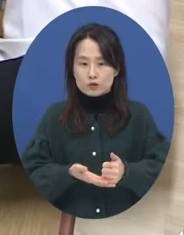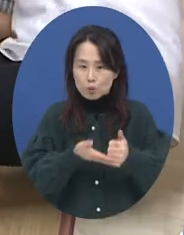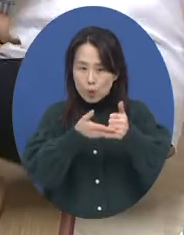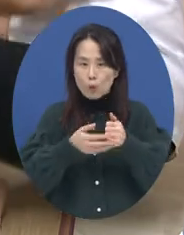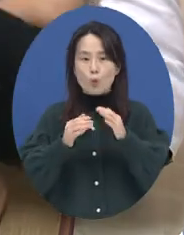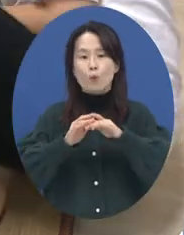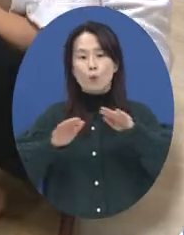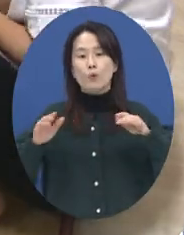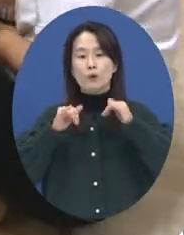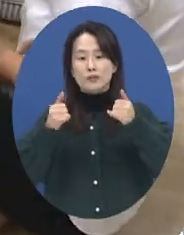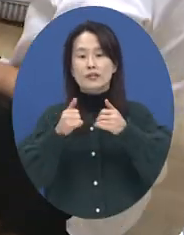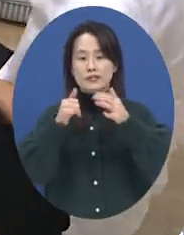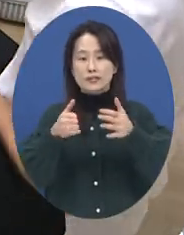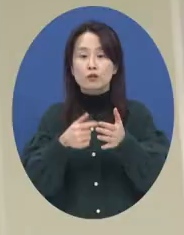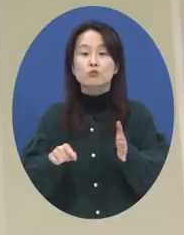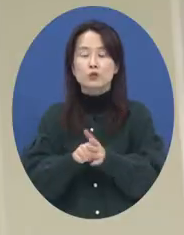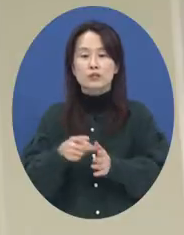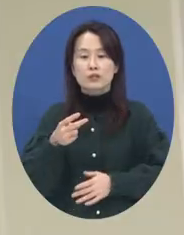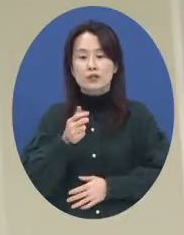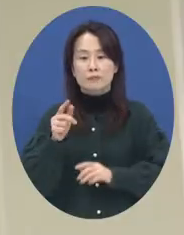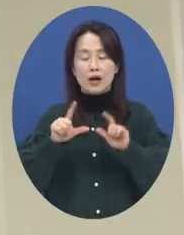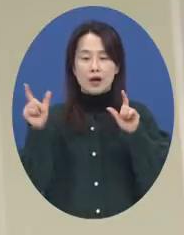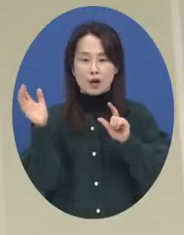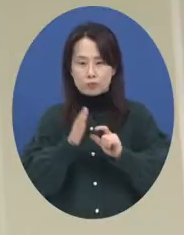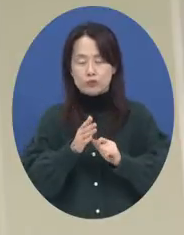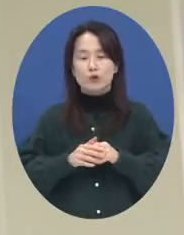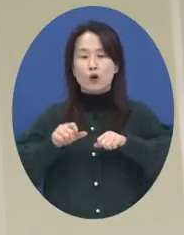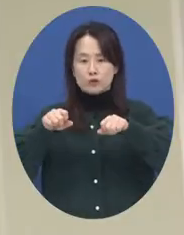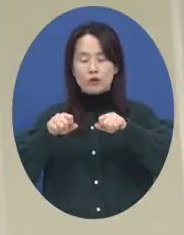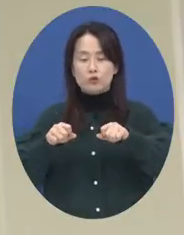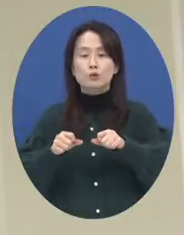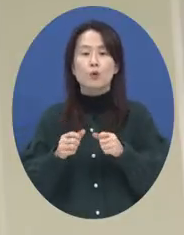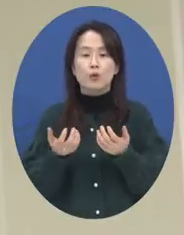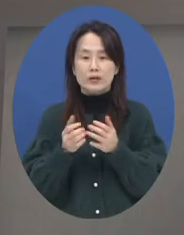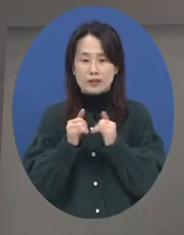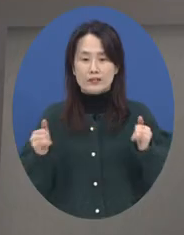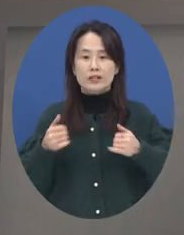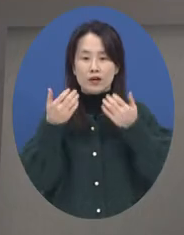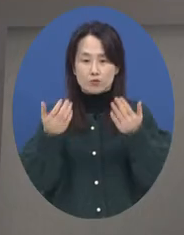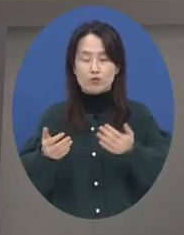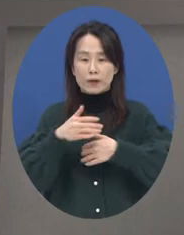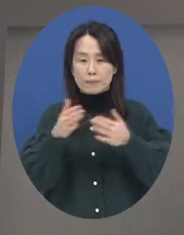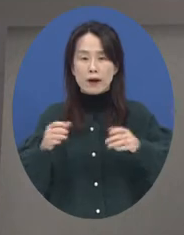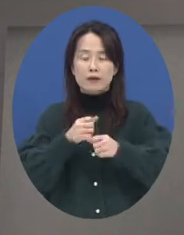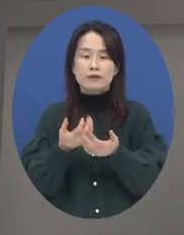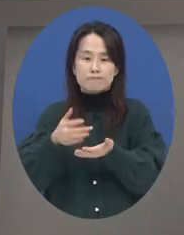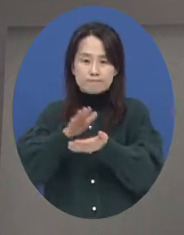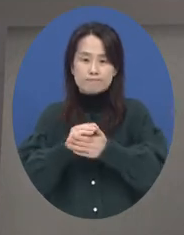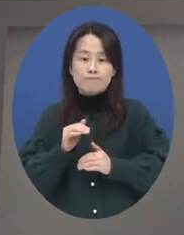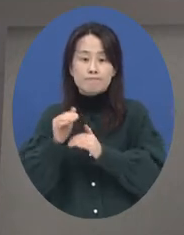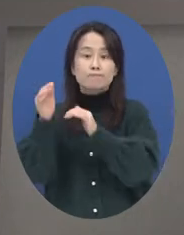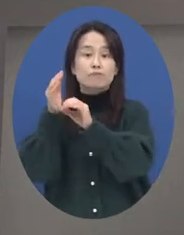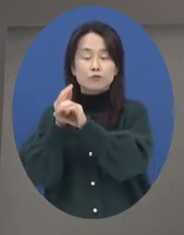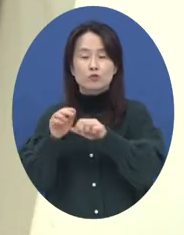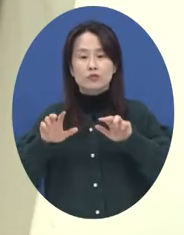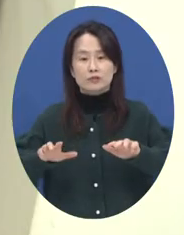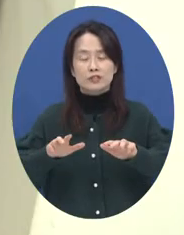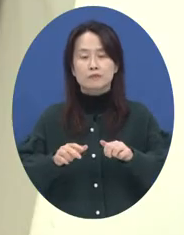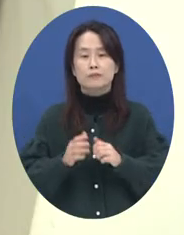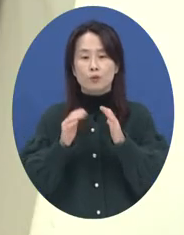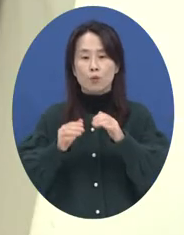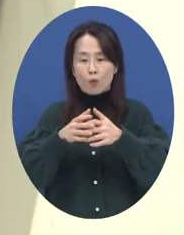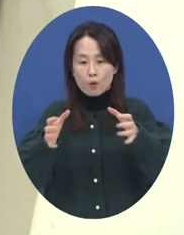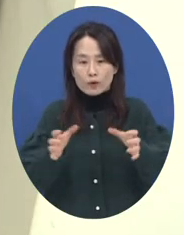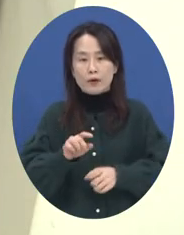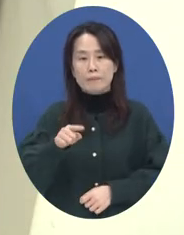세상을 위해 2018년부터 청소 경기도 동작 휴일 썰 개설을 주도한 경기도 현재까지도 와 산하 공공기관